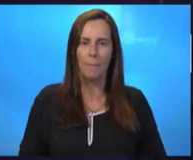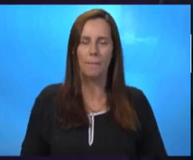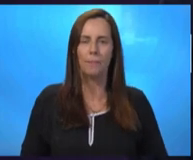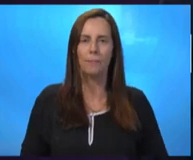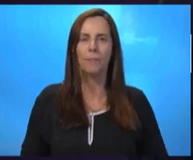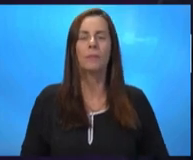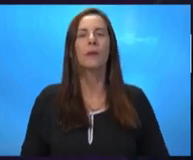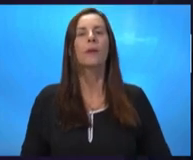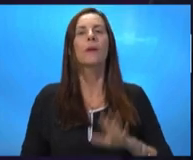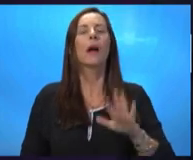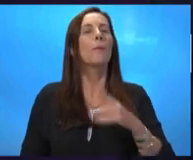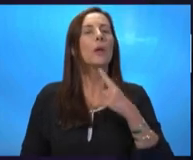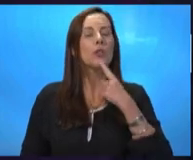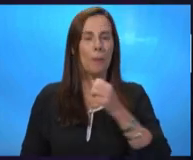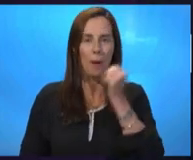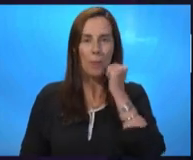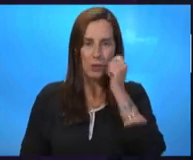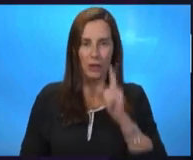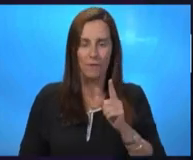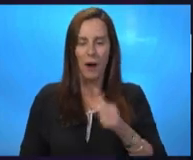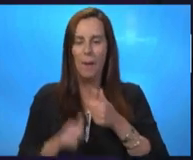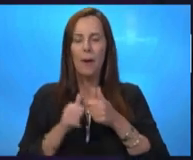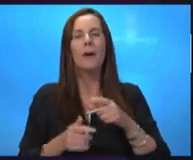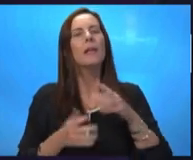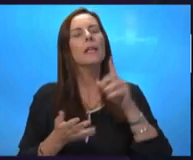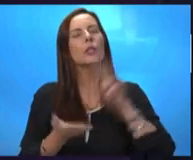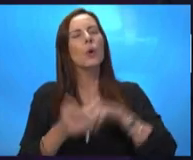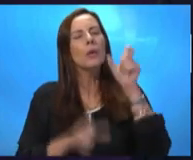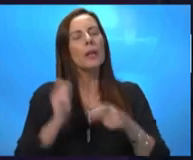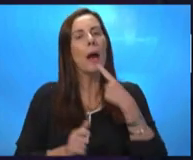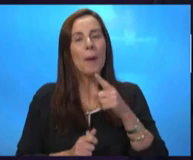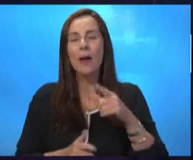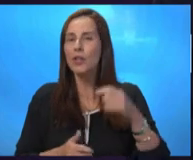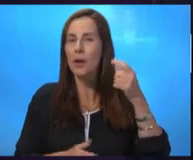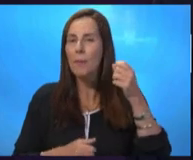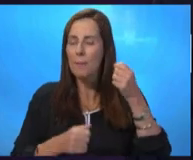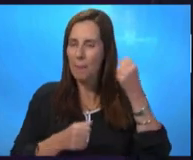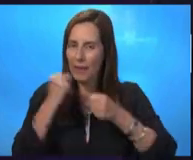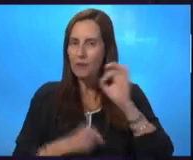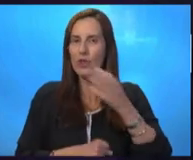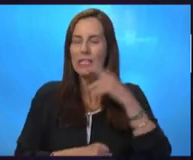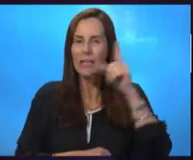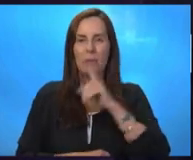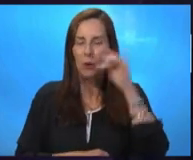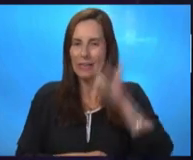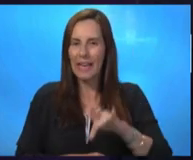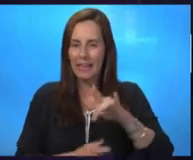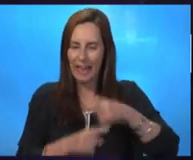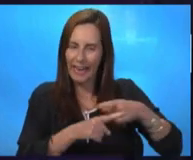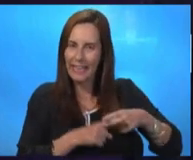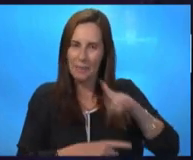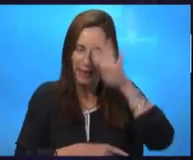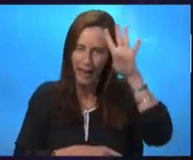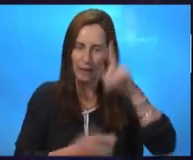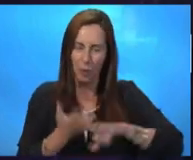במקביל להצהרה האחרונה ממוסקבה, מרכז המעקב הסורי לזכויות אדם דיווח היום שבתקיפות שיוחסו לישראל בסוריה נגד היעדים האיראנים